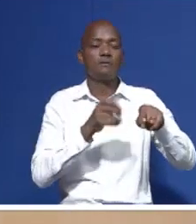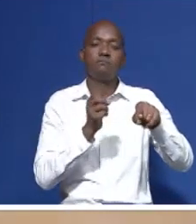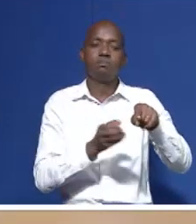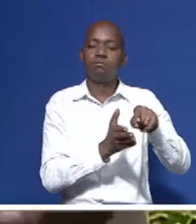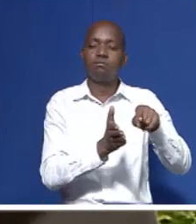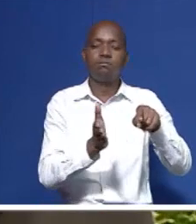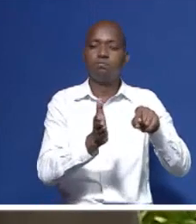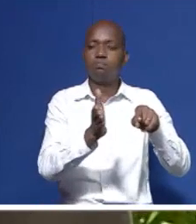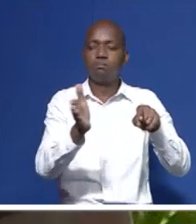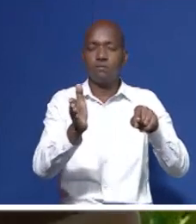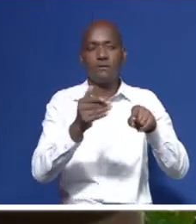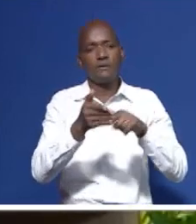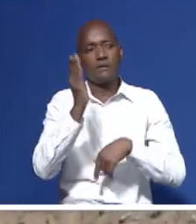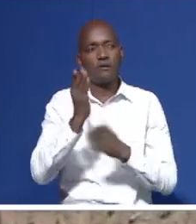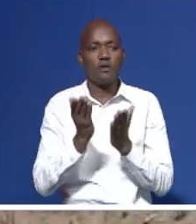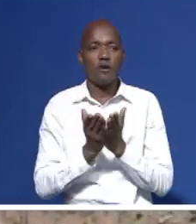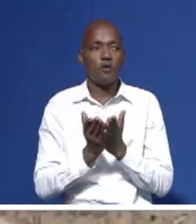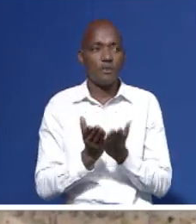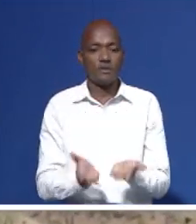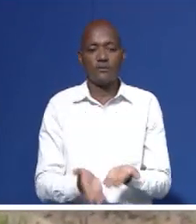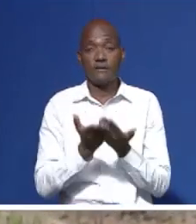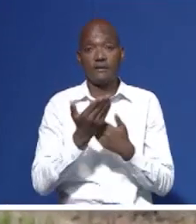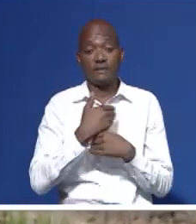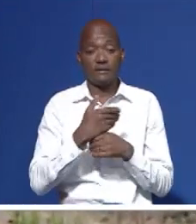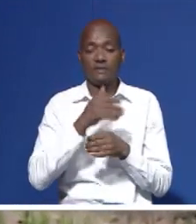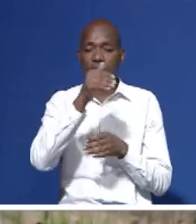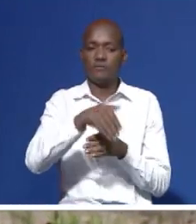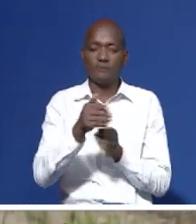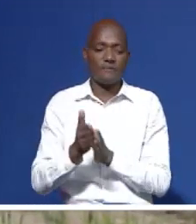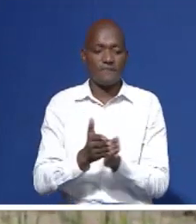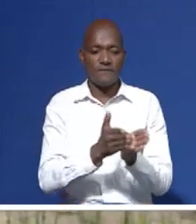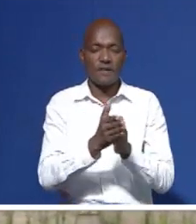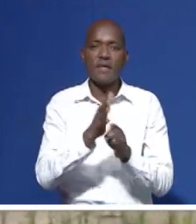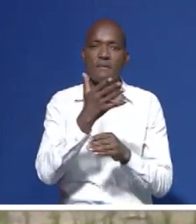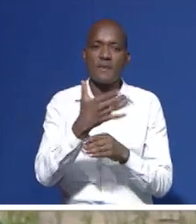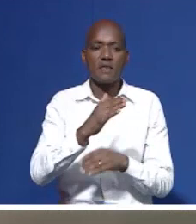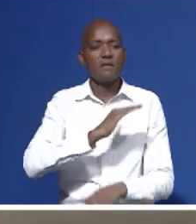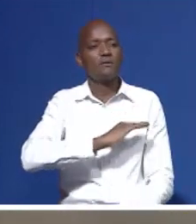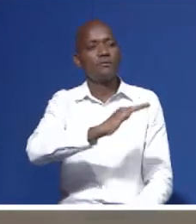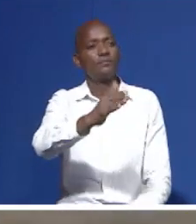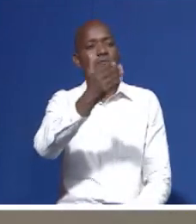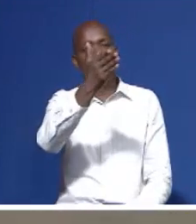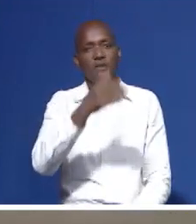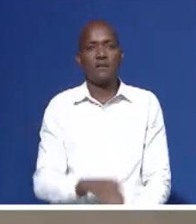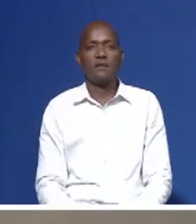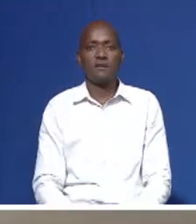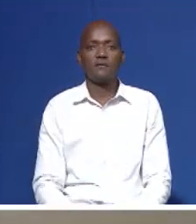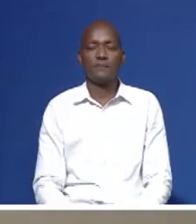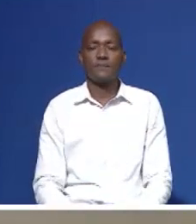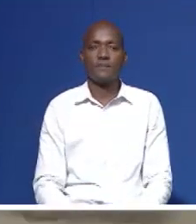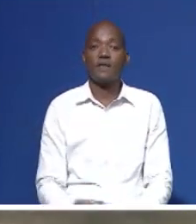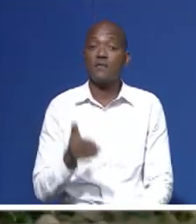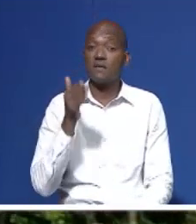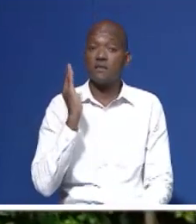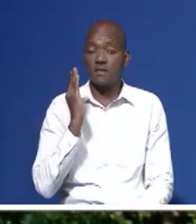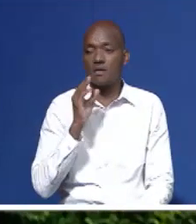Sasa serikali tunaiomba ili itusaidie kuchimba mfereji maji yaweze kufika mashambani. Lakini serikali ya wilaya inasema